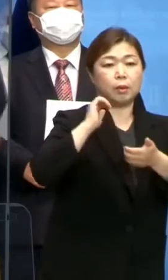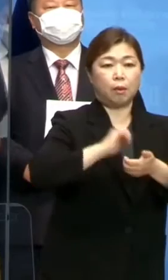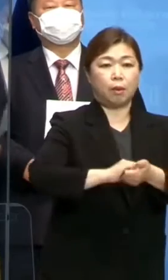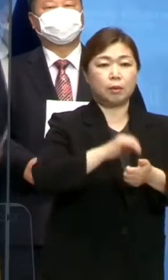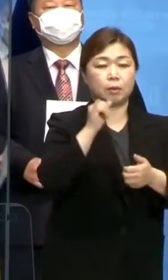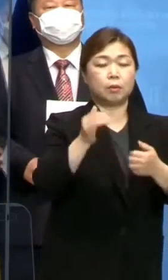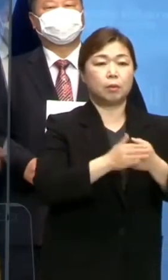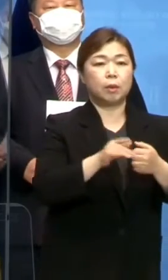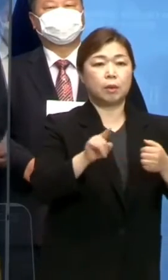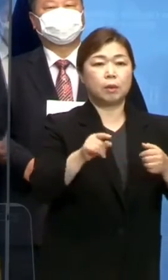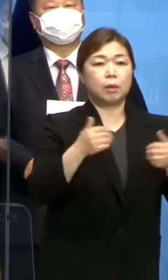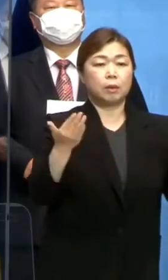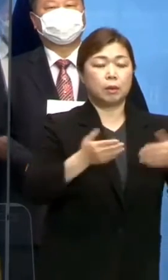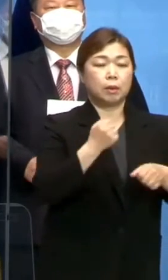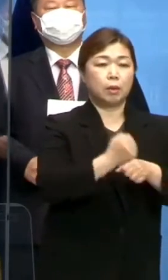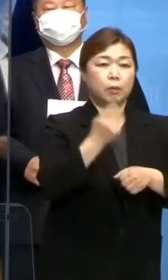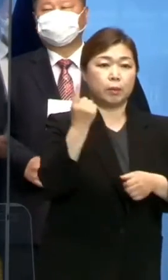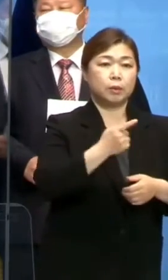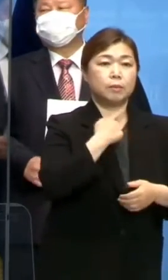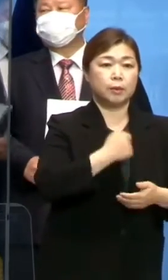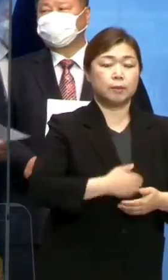일을 해왔습니다